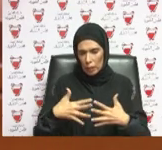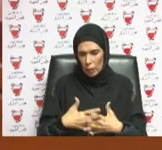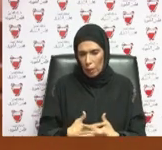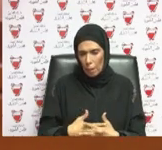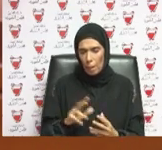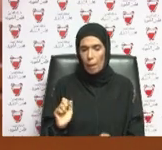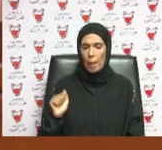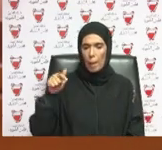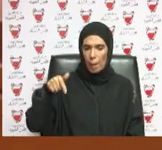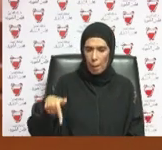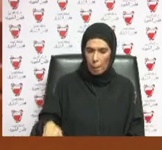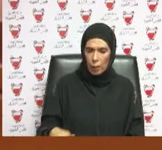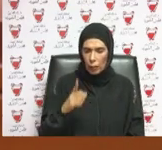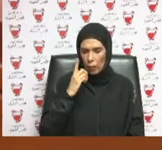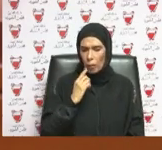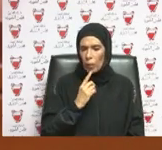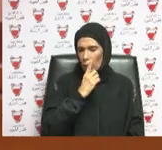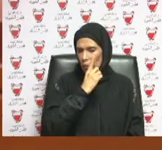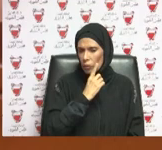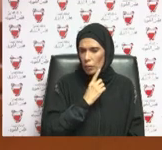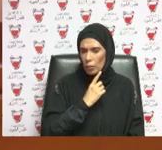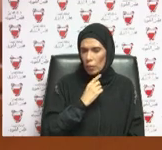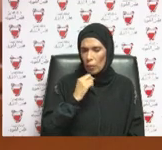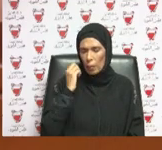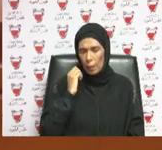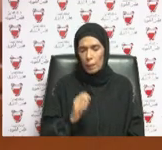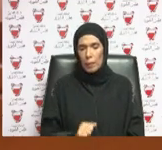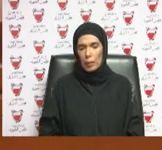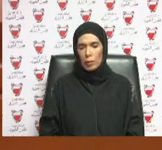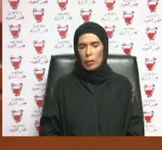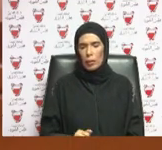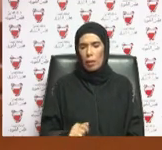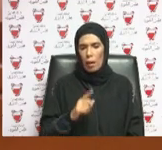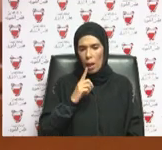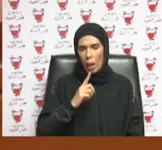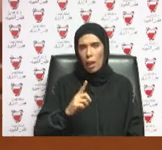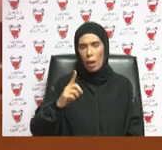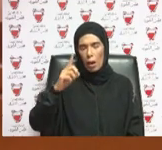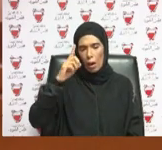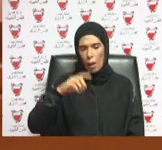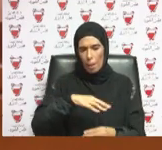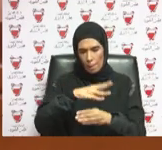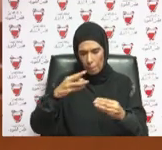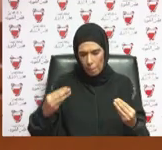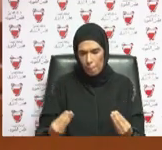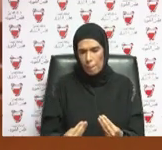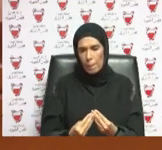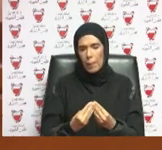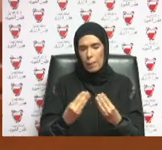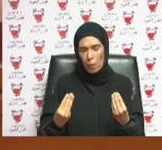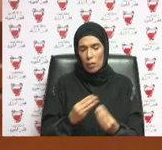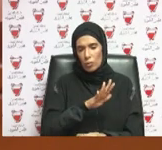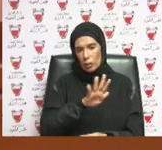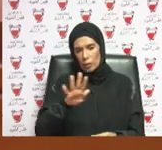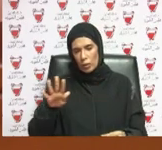المواطنين بكاءهم فقيدهم بمياه المآقي، سائلين الله أن يجمع أبا علي بشعبه الوفي